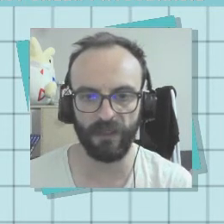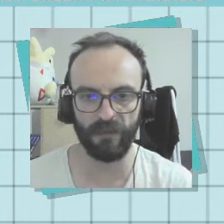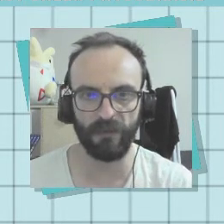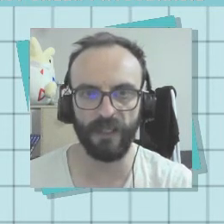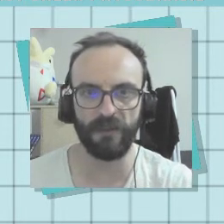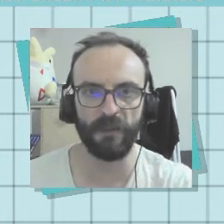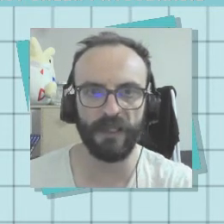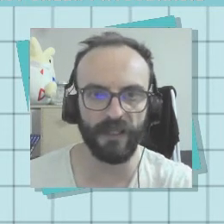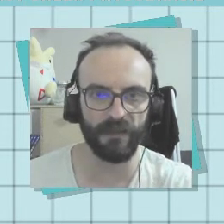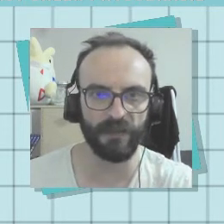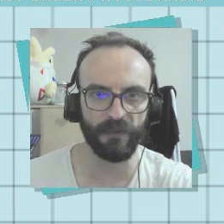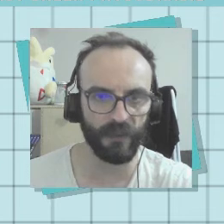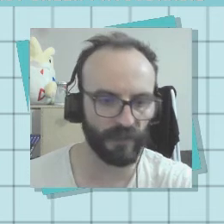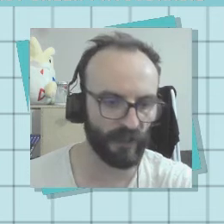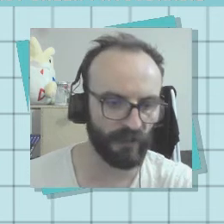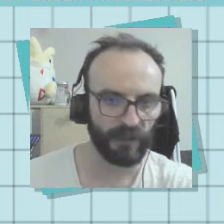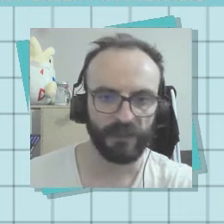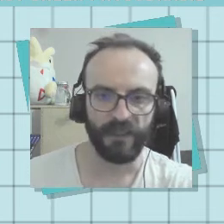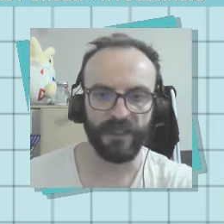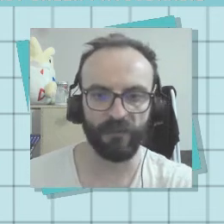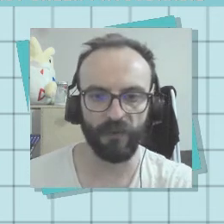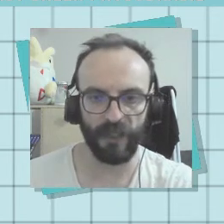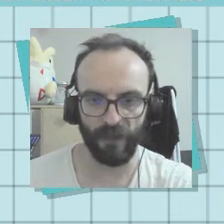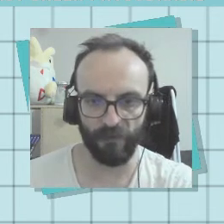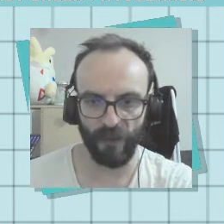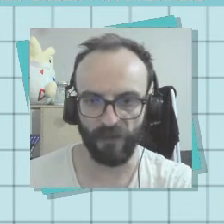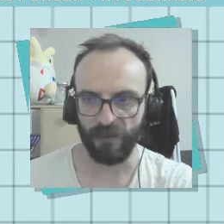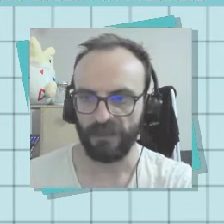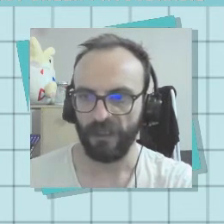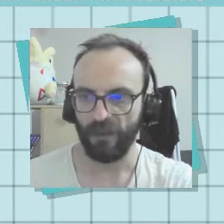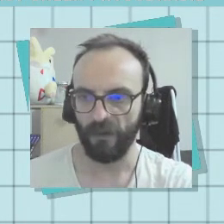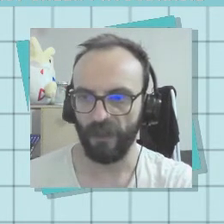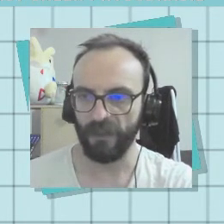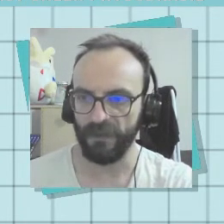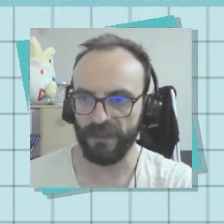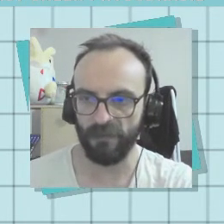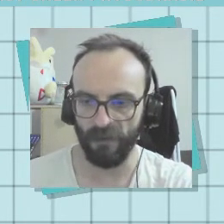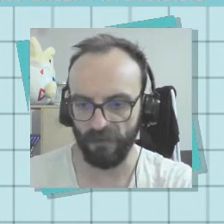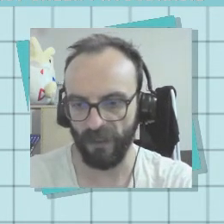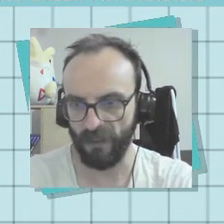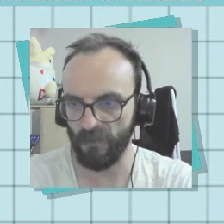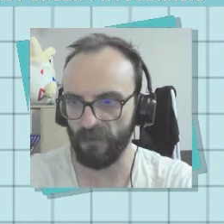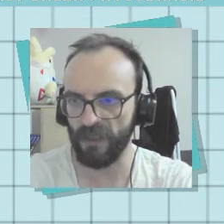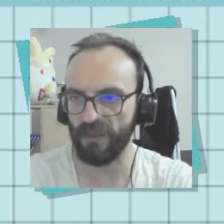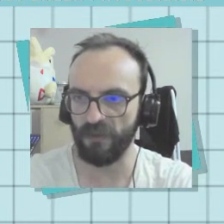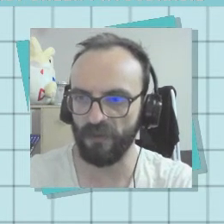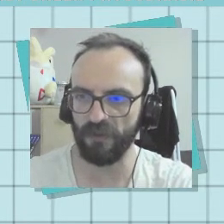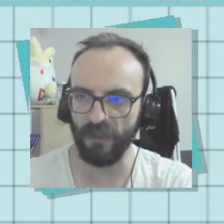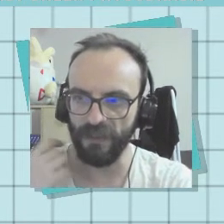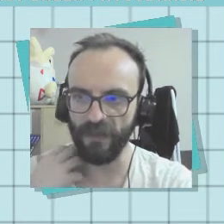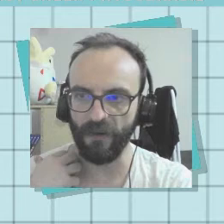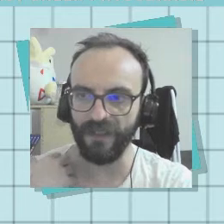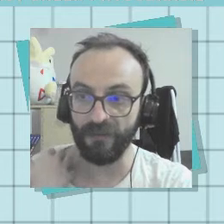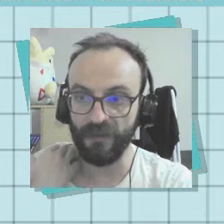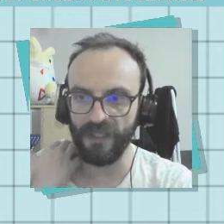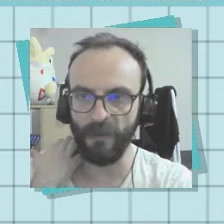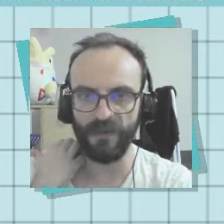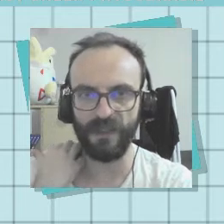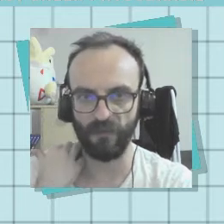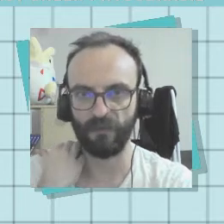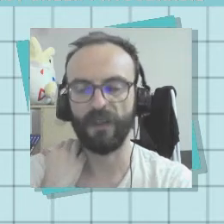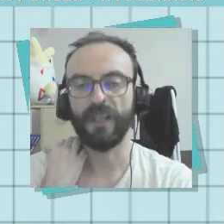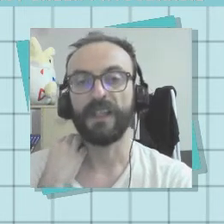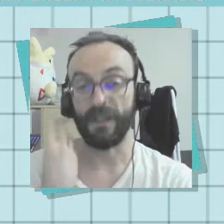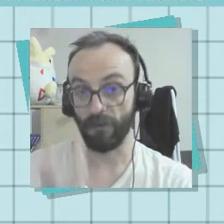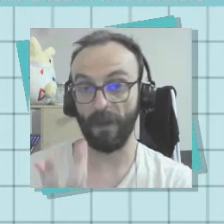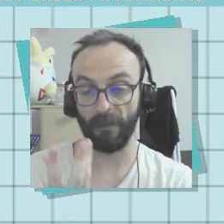enverrai le lien. Je vous mets le lien de la vidéo là déjà, si vous voulez la revoir. Effectivement, voilà, comme je redis, je suis tout à fait d'accord, technologiquement c'est